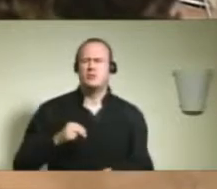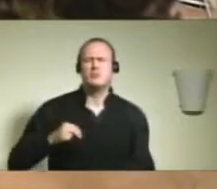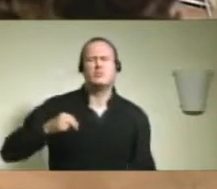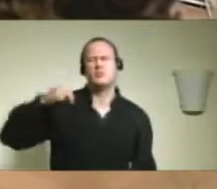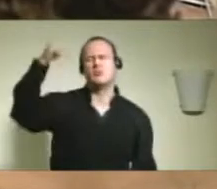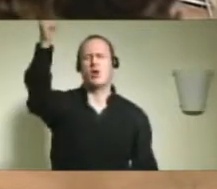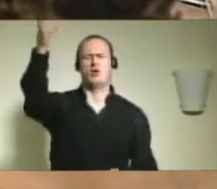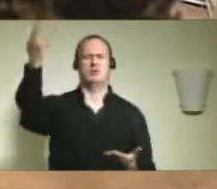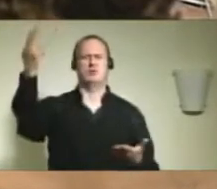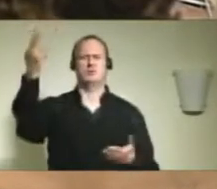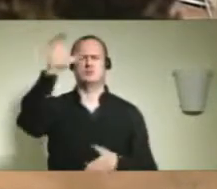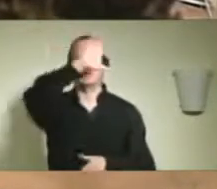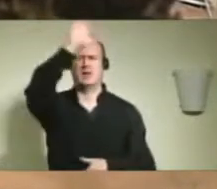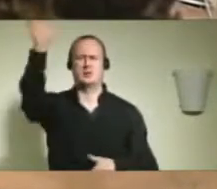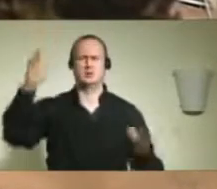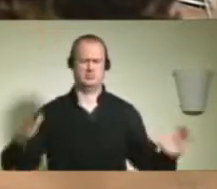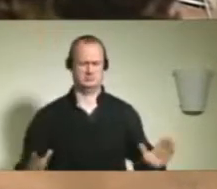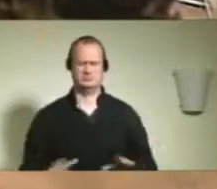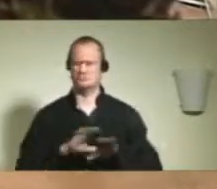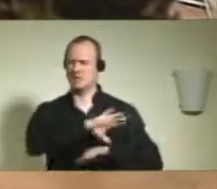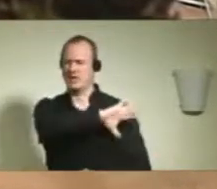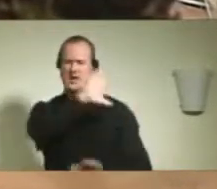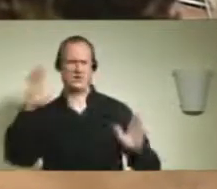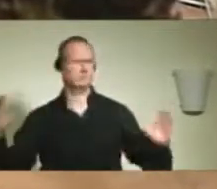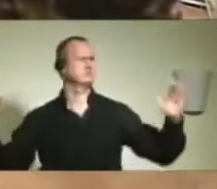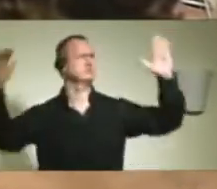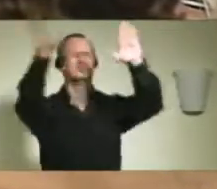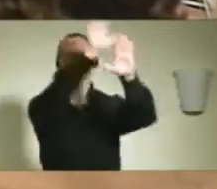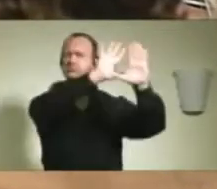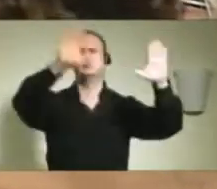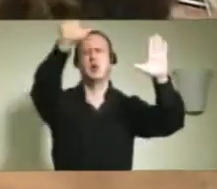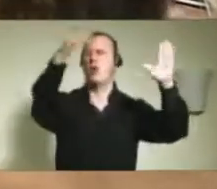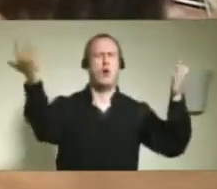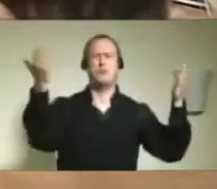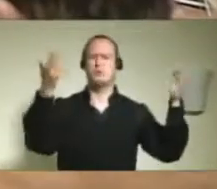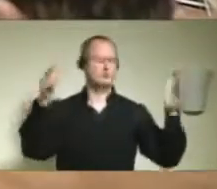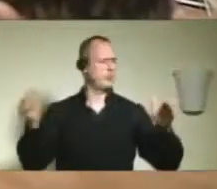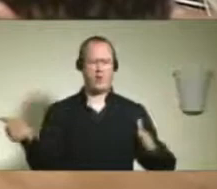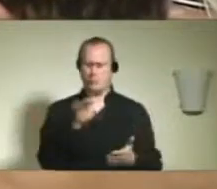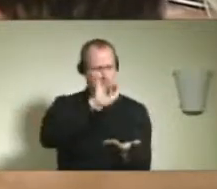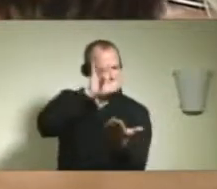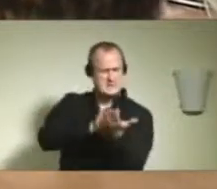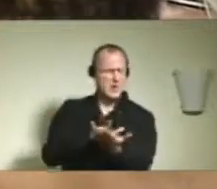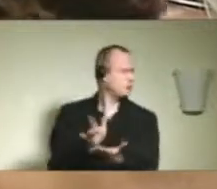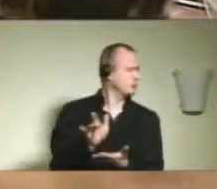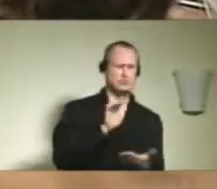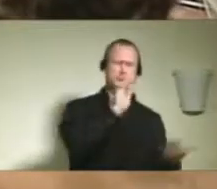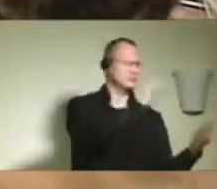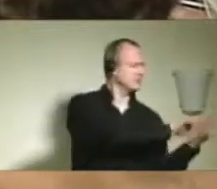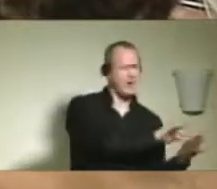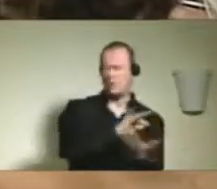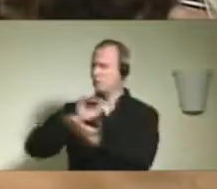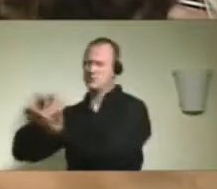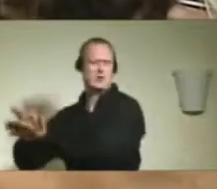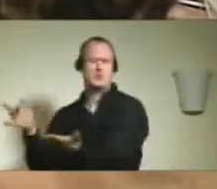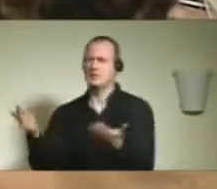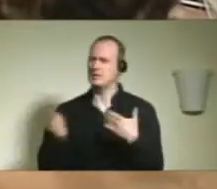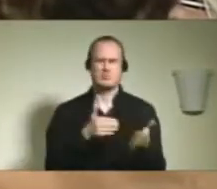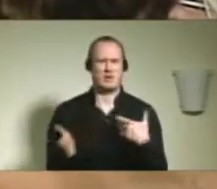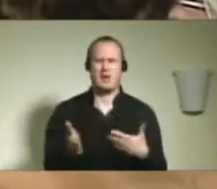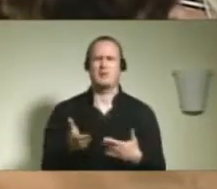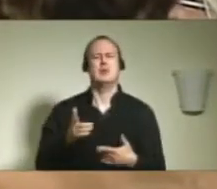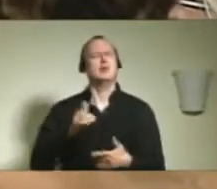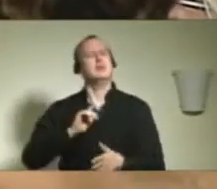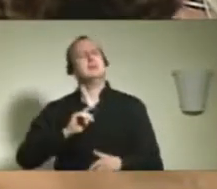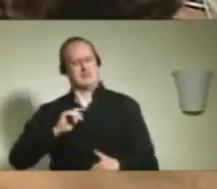ce ne soit pas la même solution appliquée partout. Parce que les besoins divergent et les défis varient et on va devoir les